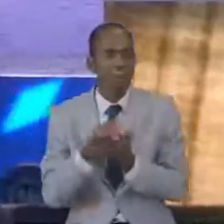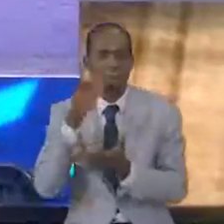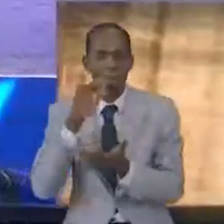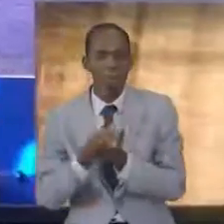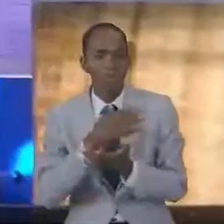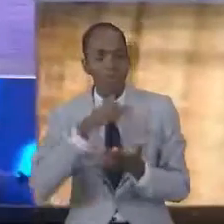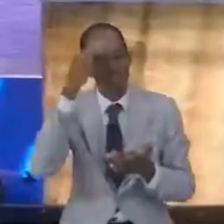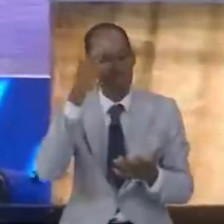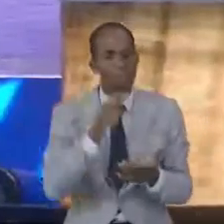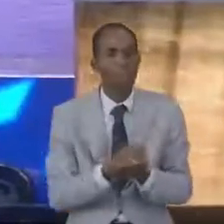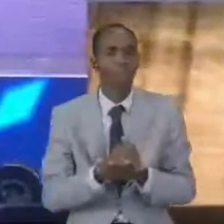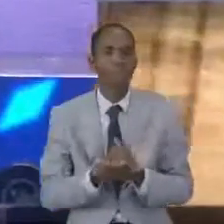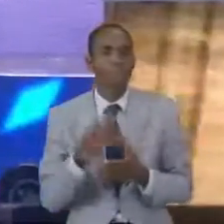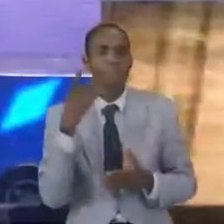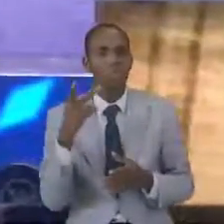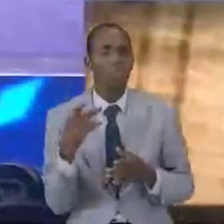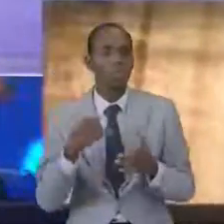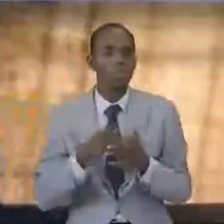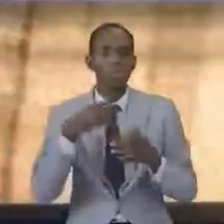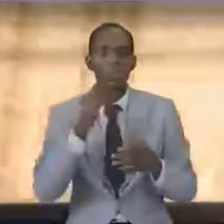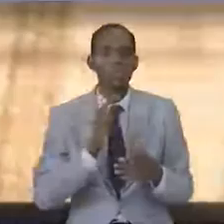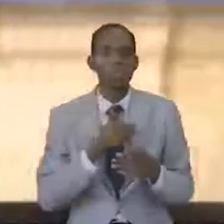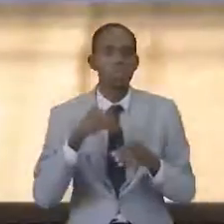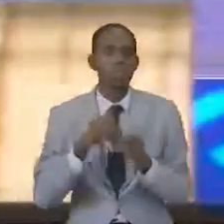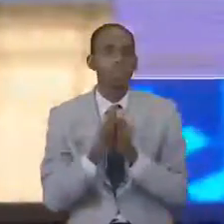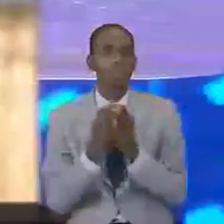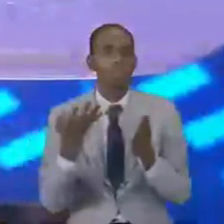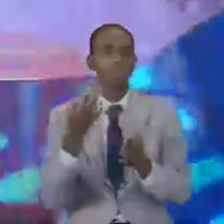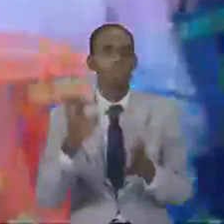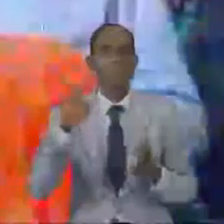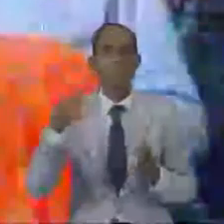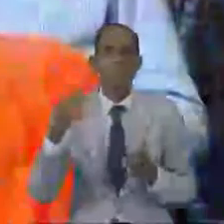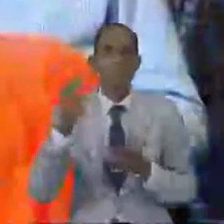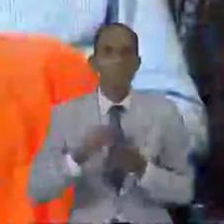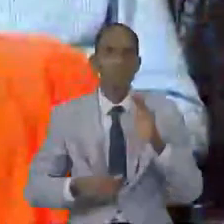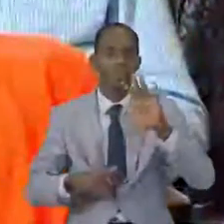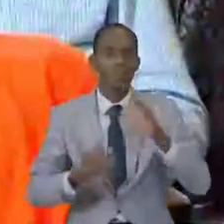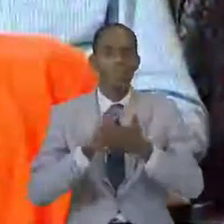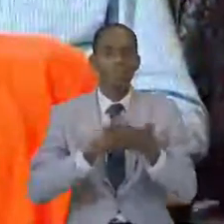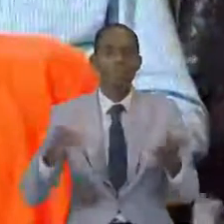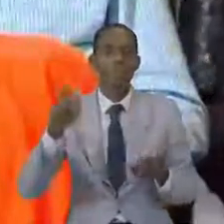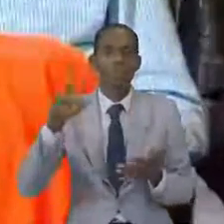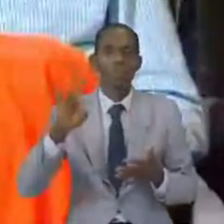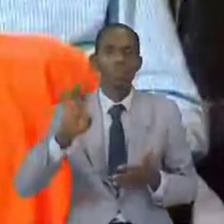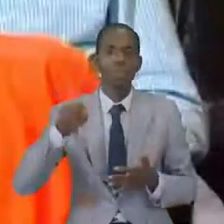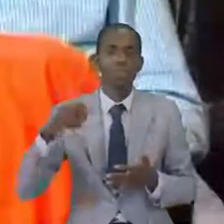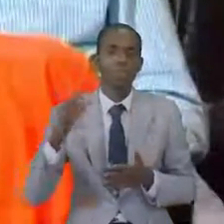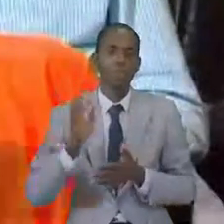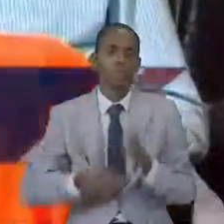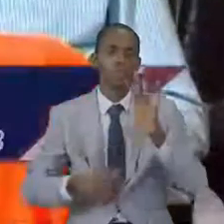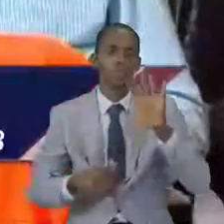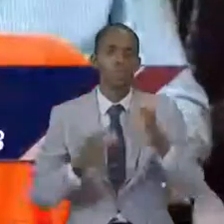le mari nous chapitre 5 verset 28